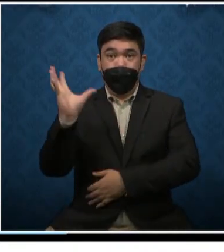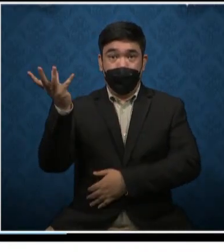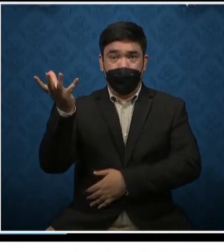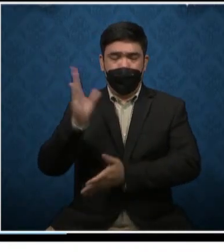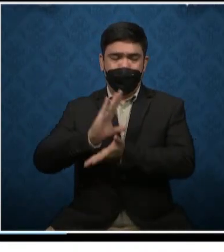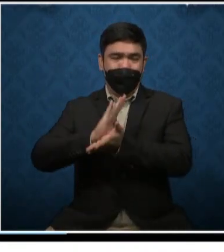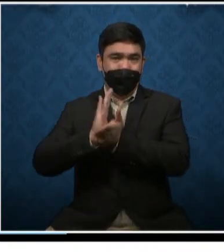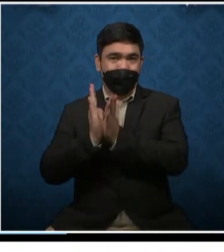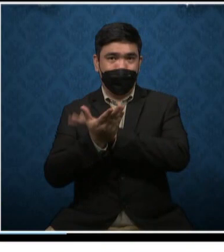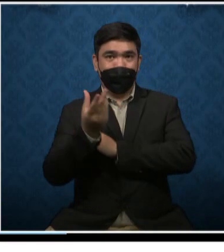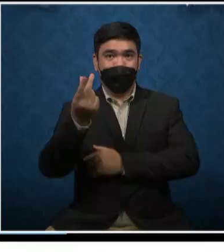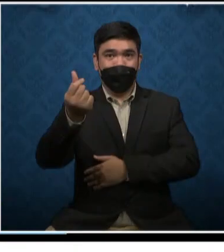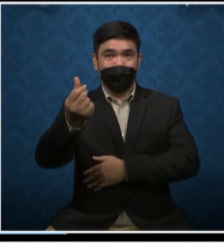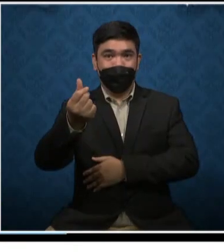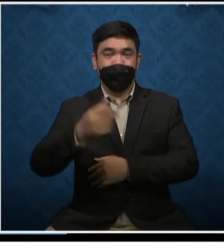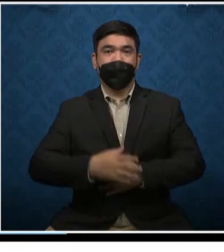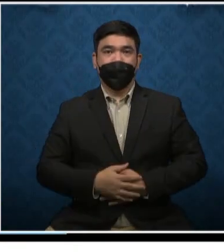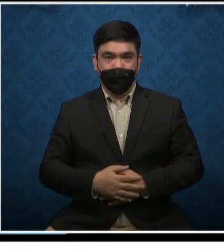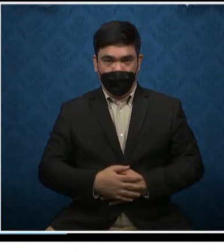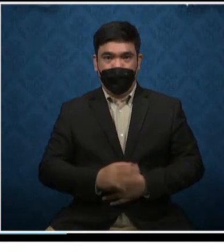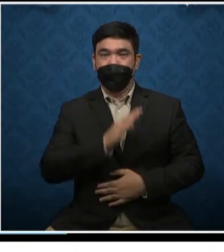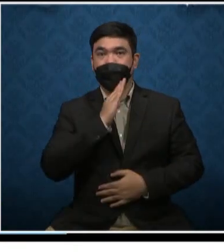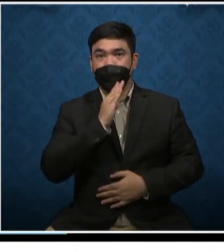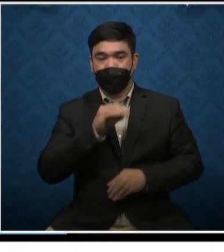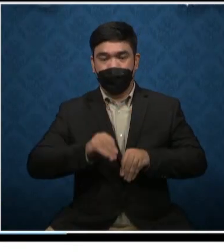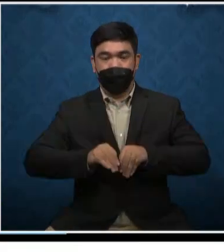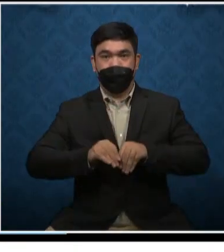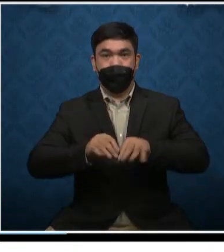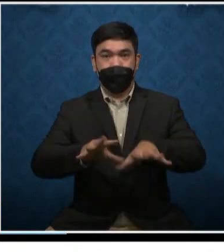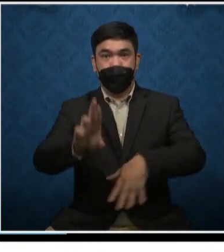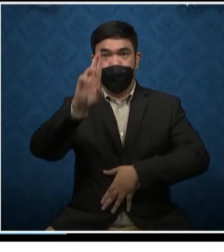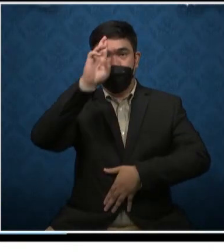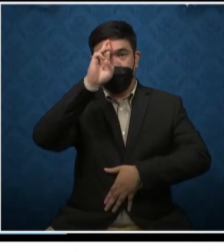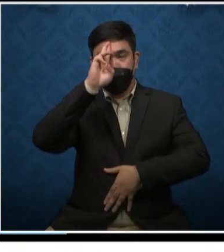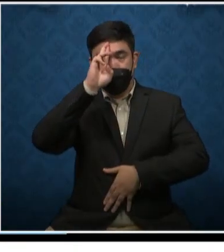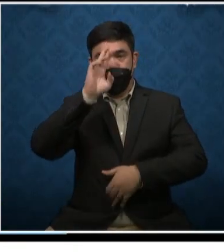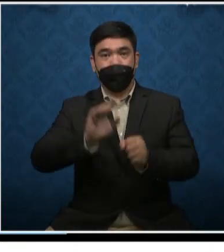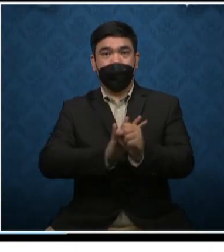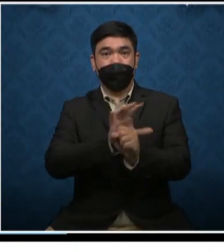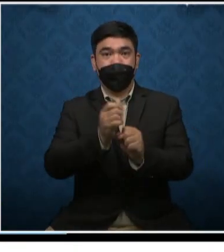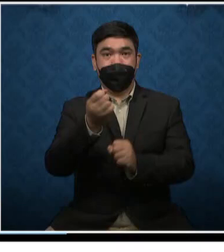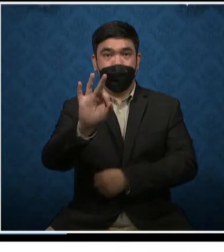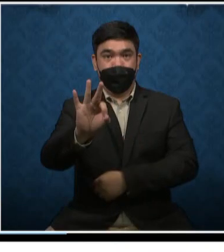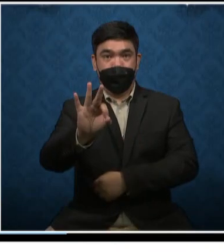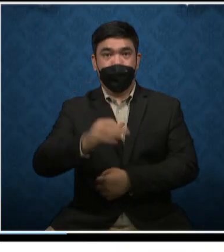ยนแปลงไปอย่างรวดเร็วหลังการแพร่ระบาดของโรคติดเชื้อไวรัสโคโรน